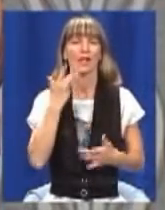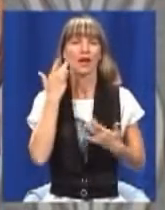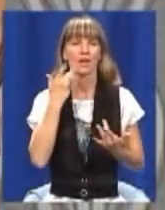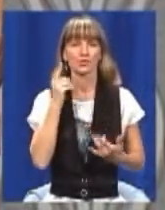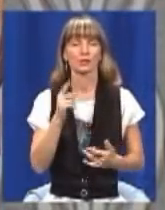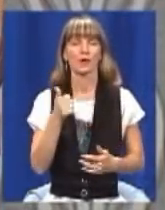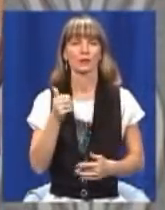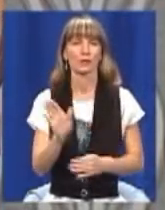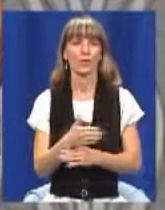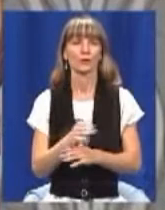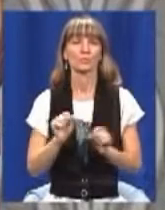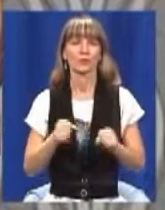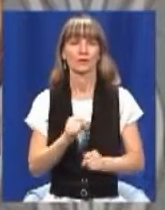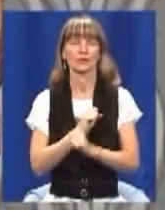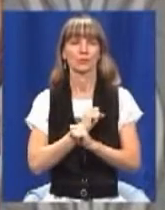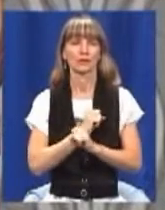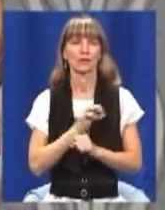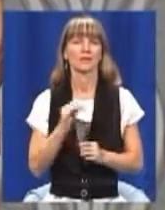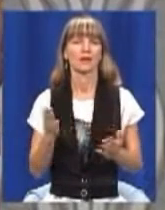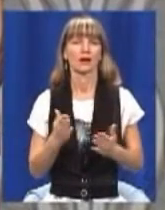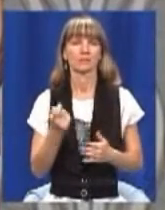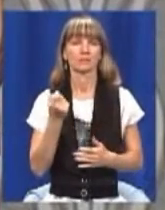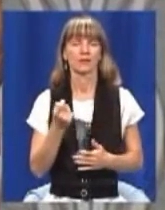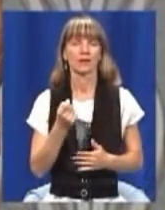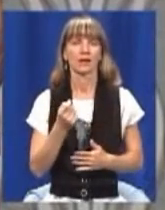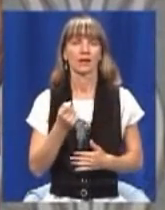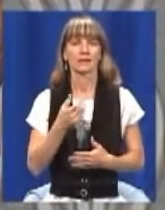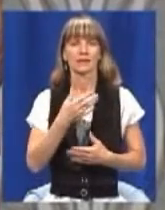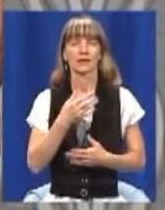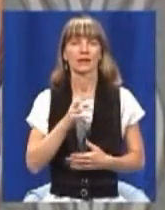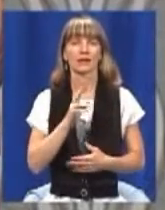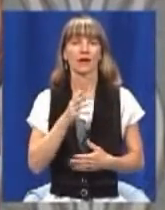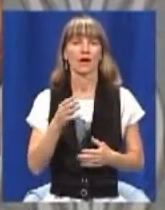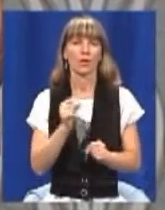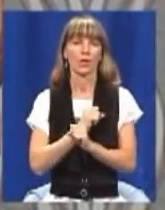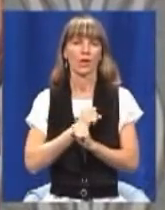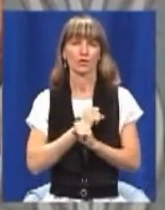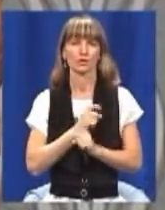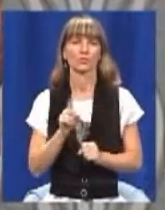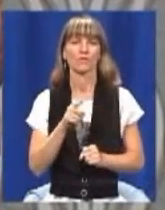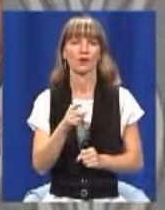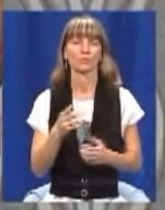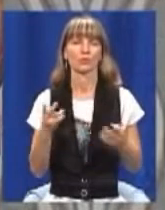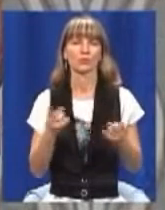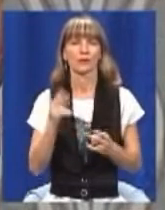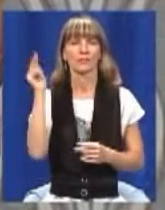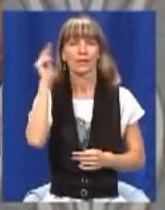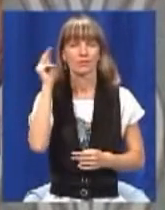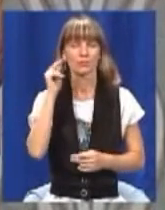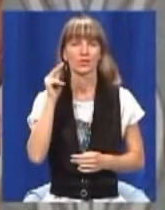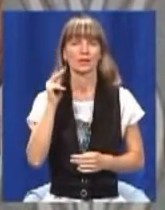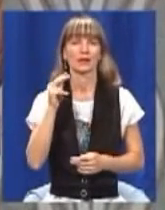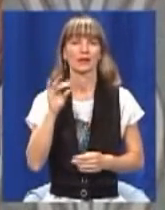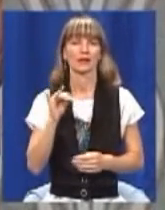що класно погуляти, можна і відпочити, і якось трохи відволіктися від уроків, і від навчання, і від того всього, що вам потрібно вивчати, навчати і